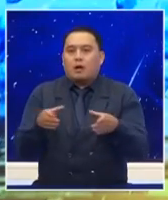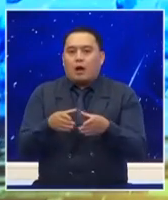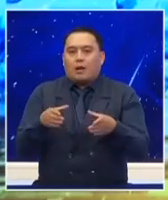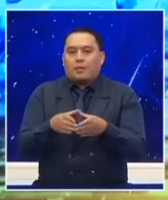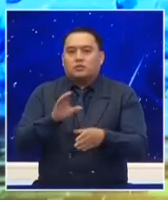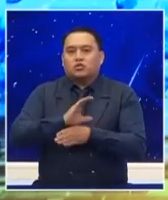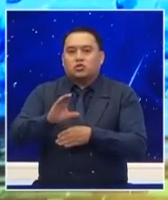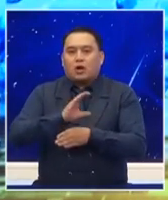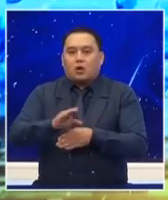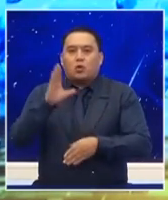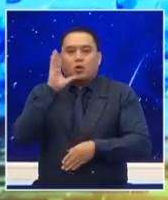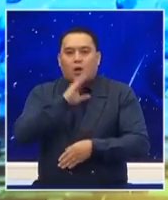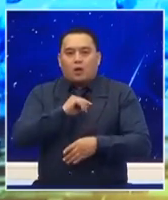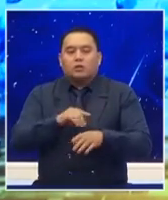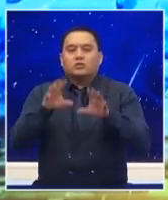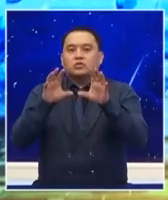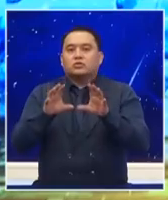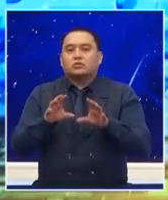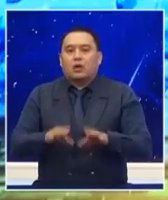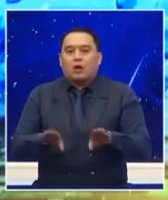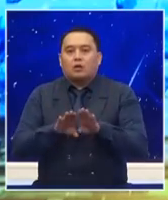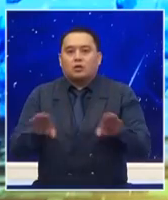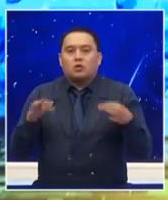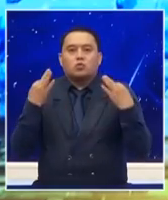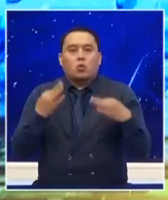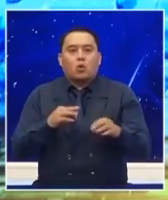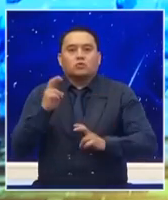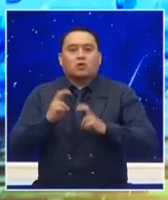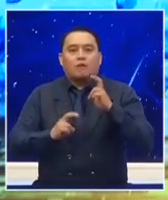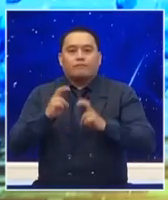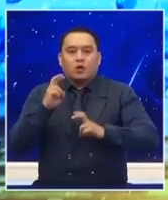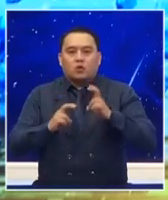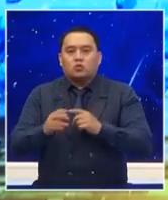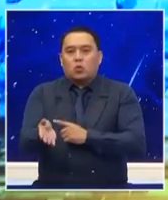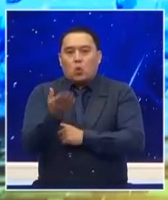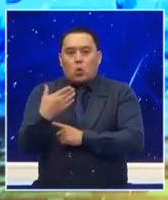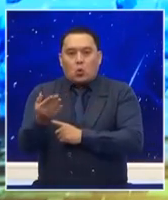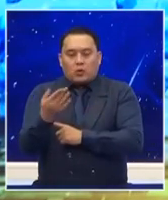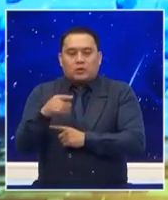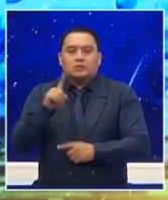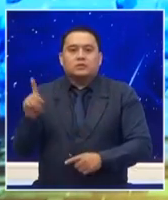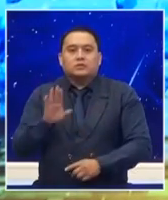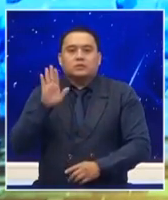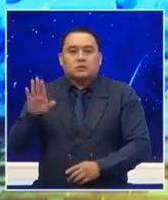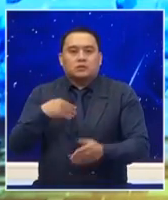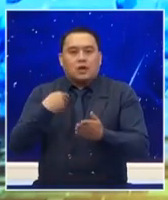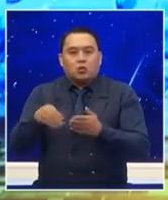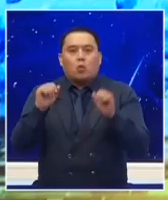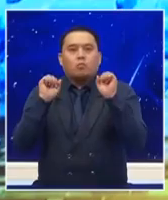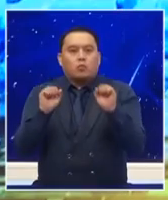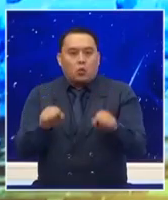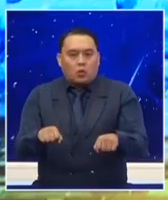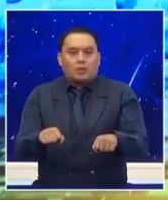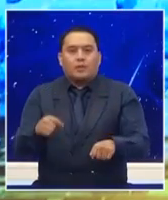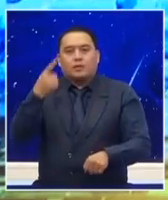шығара алады. Сәйкесінде заң жүзінде рұқсат берілген кәсіпорындар шығарған туды елтаңбаны сатып алуға болады. Естеріңізге